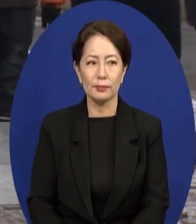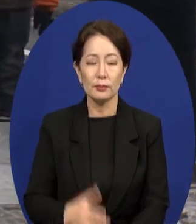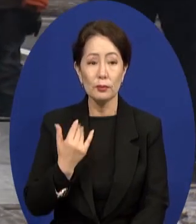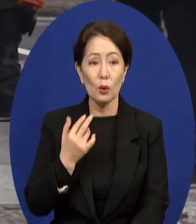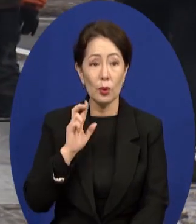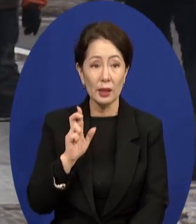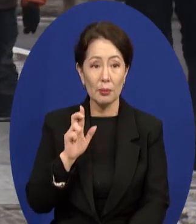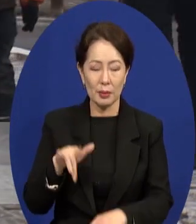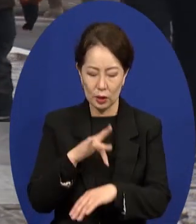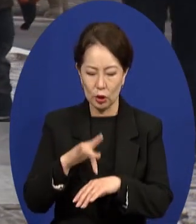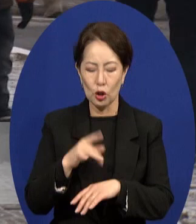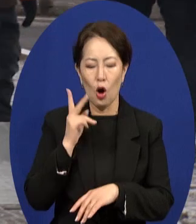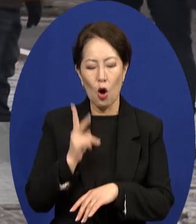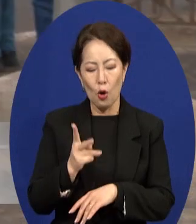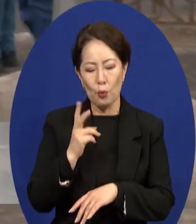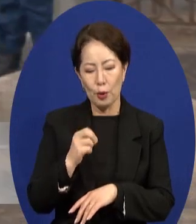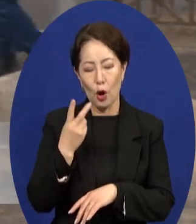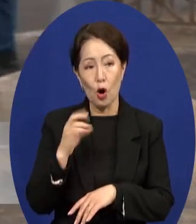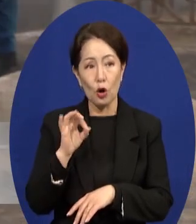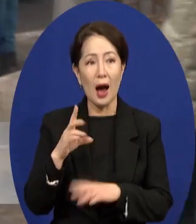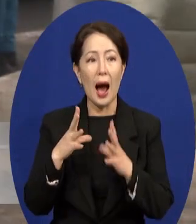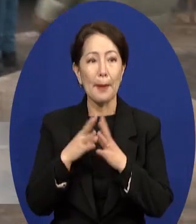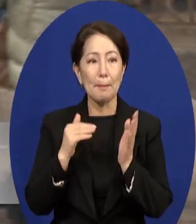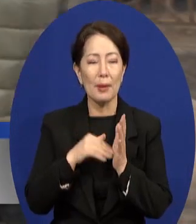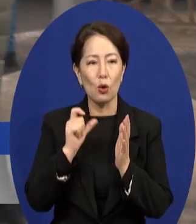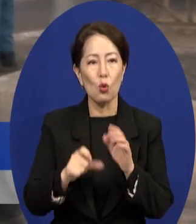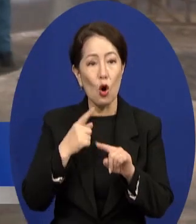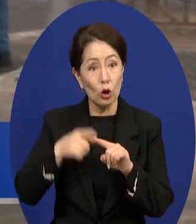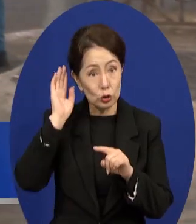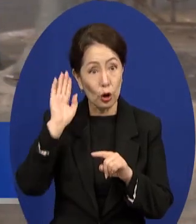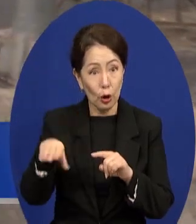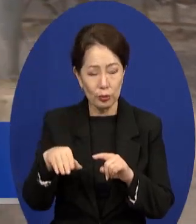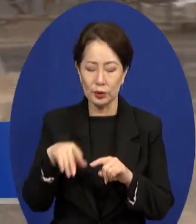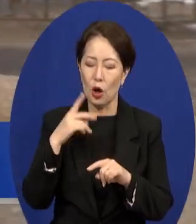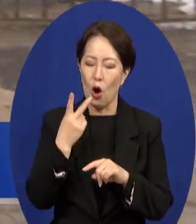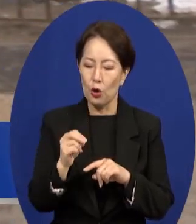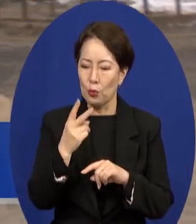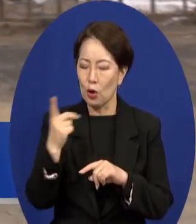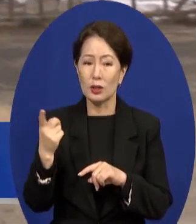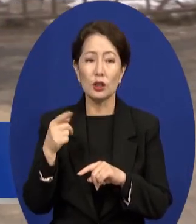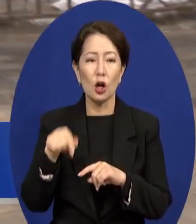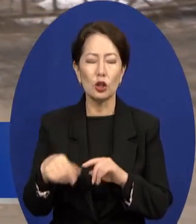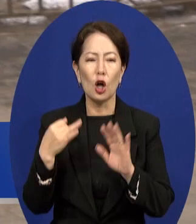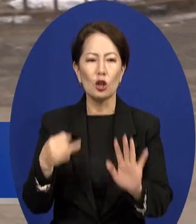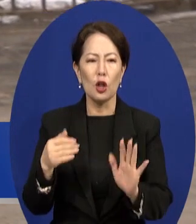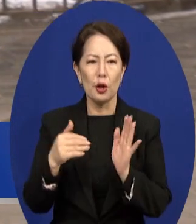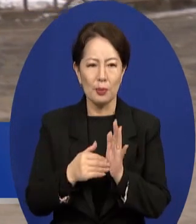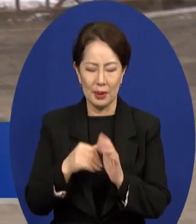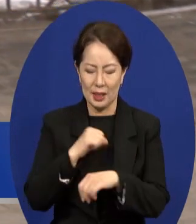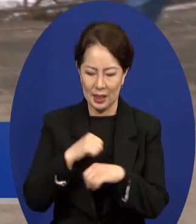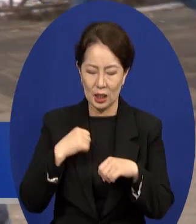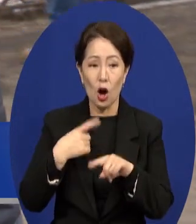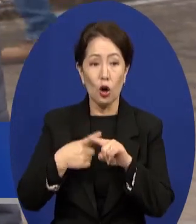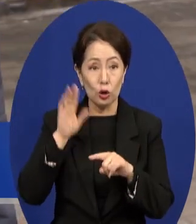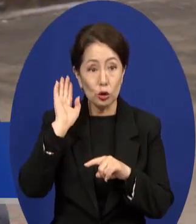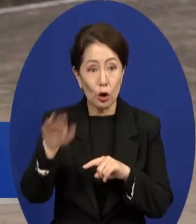Нийслэл Улаанбаатар хотоос 2020 онд 10,000 иргэн хөдөө орон нутгийг зорьсон. Харин 2021 онд нийтдээ 7,000 орчим иргэн орон нутгийг